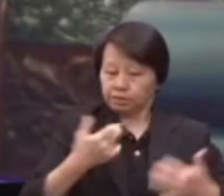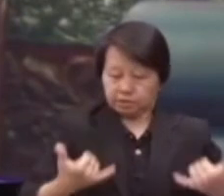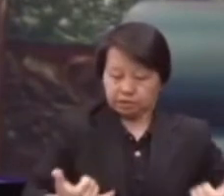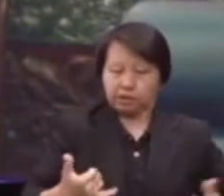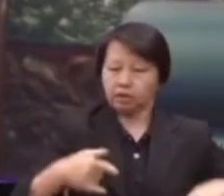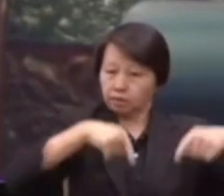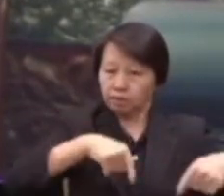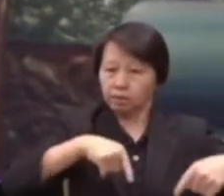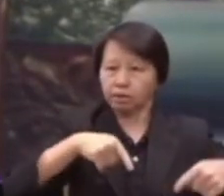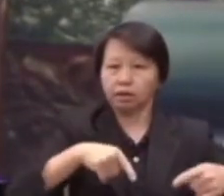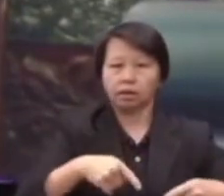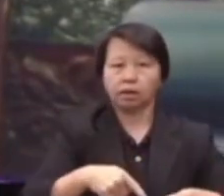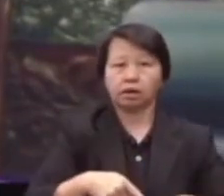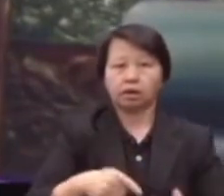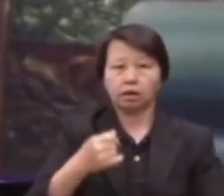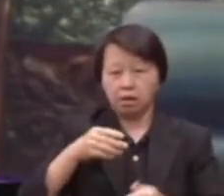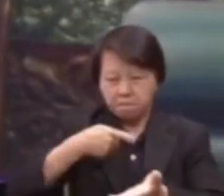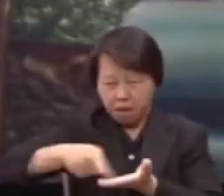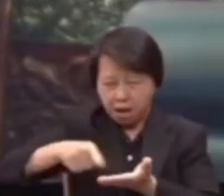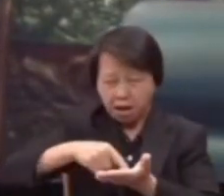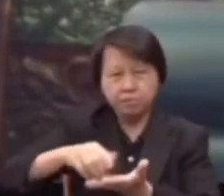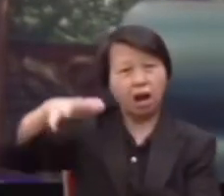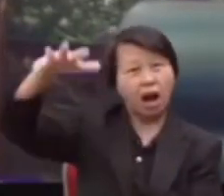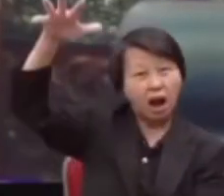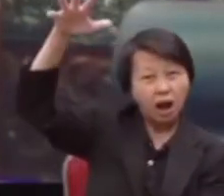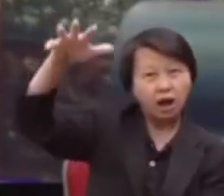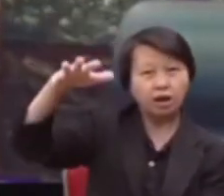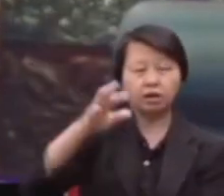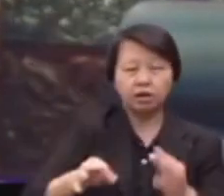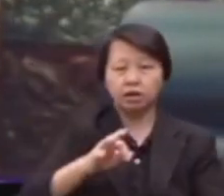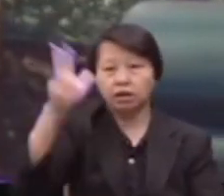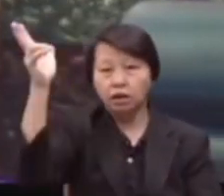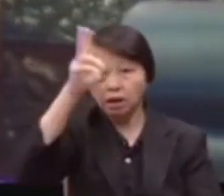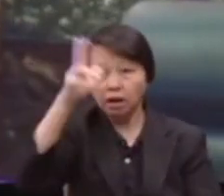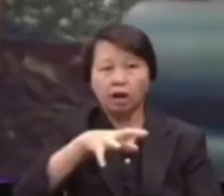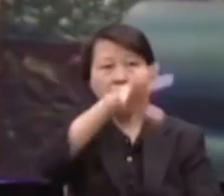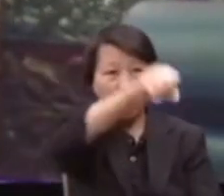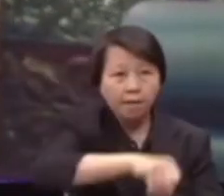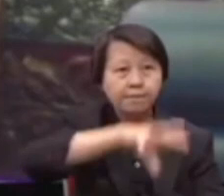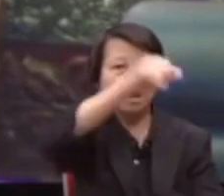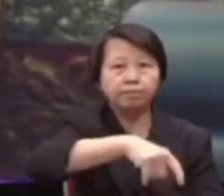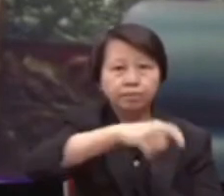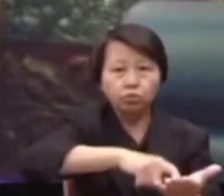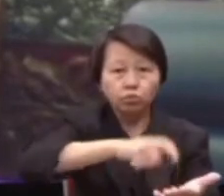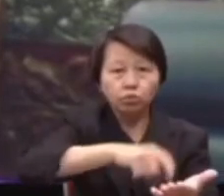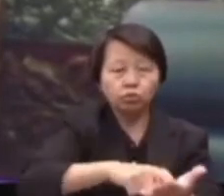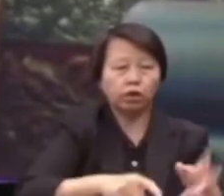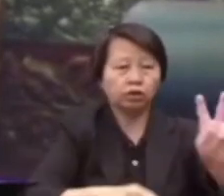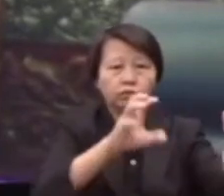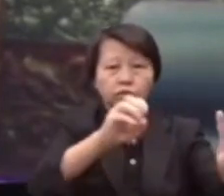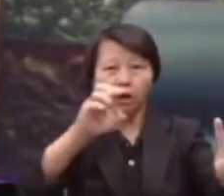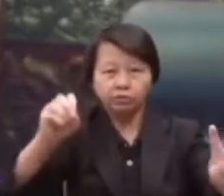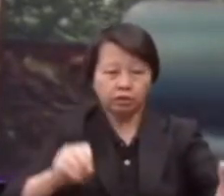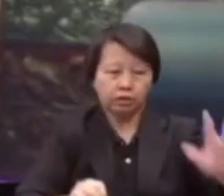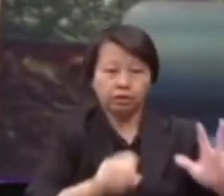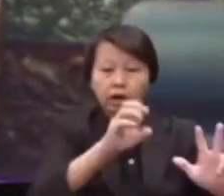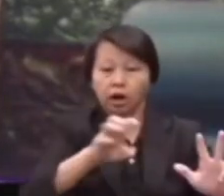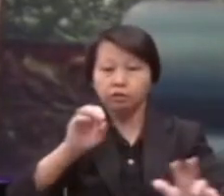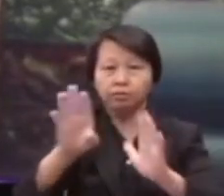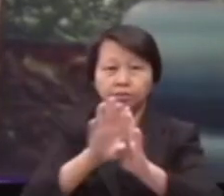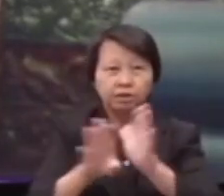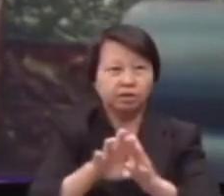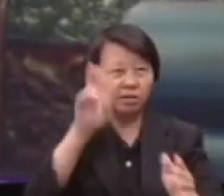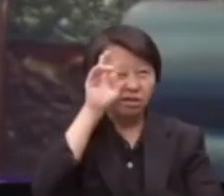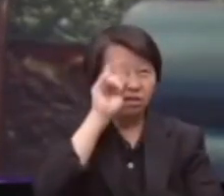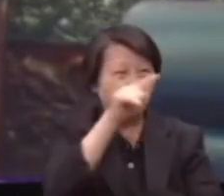berada dalam defisit. Kalau contohnya kerajaan mengambil hutang sehingga 200-300 bilion seperti yang